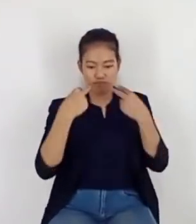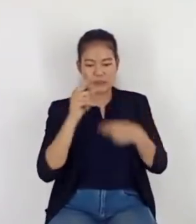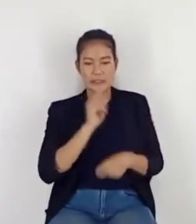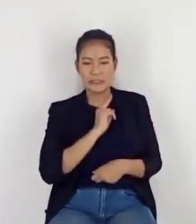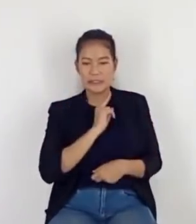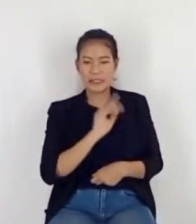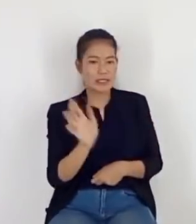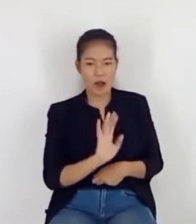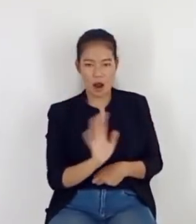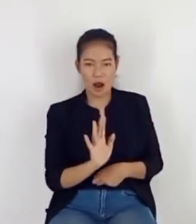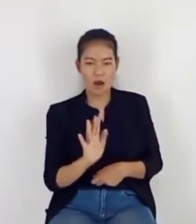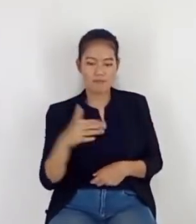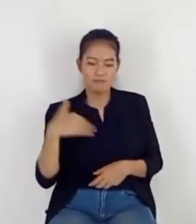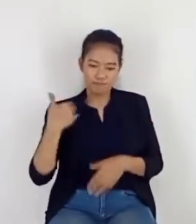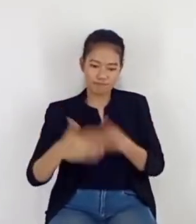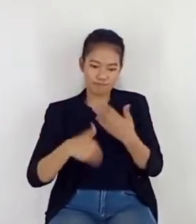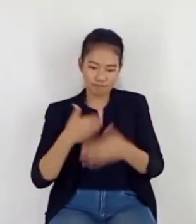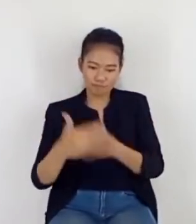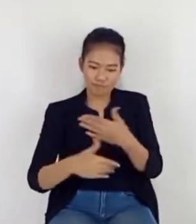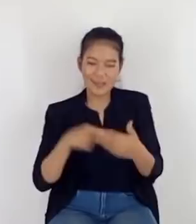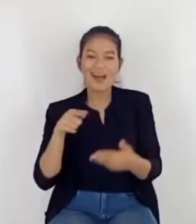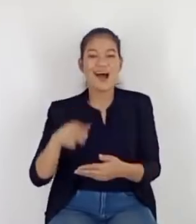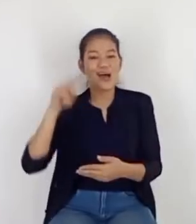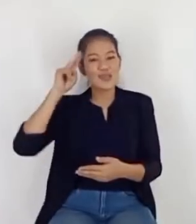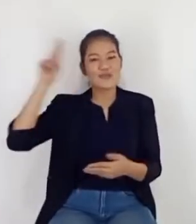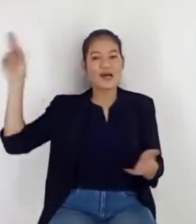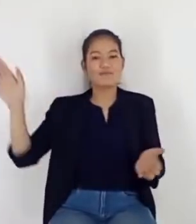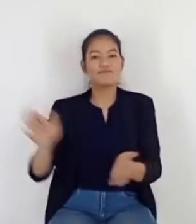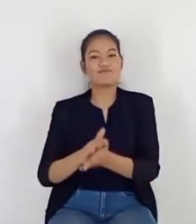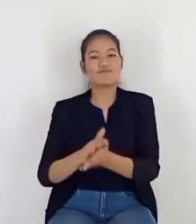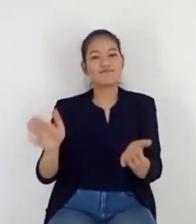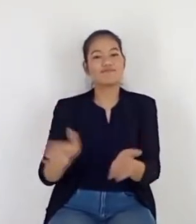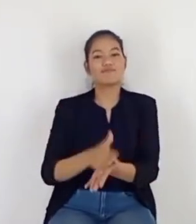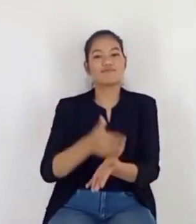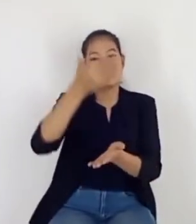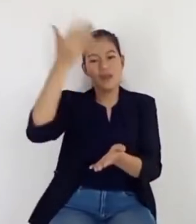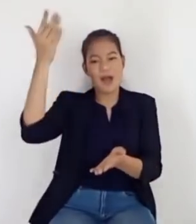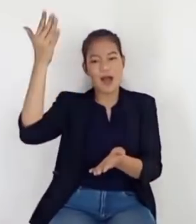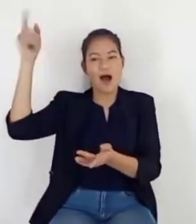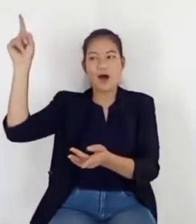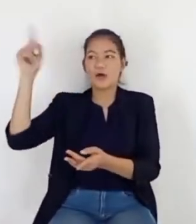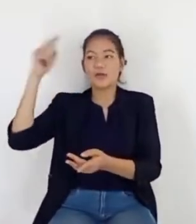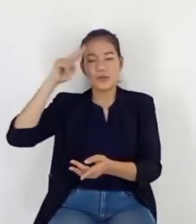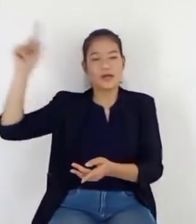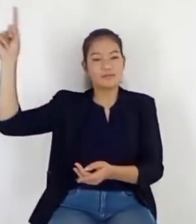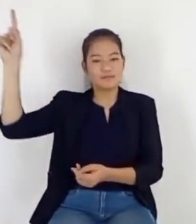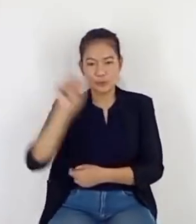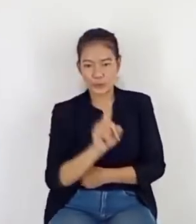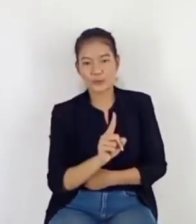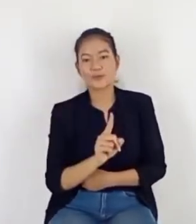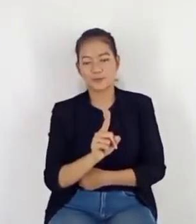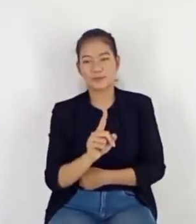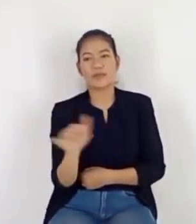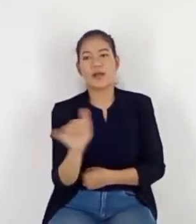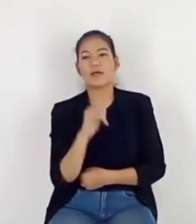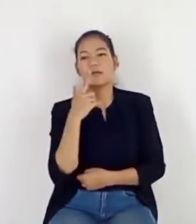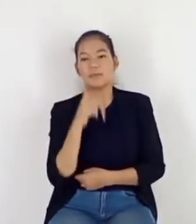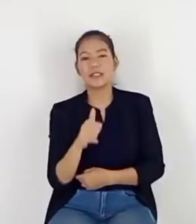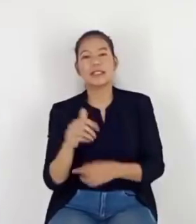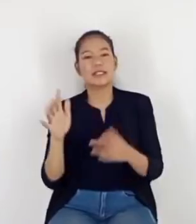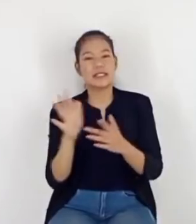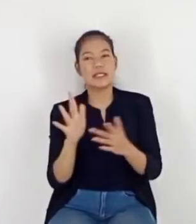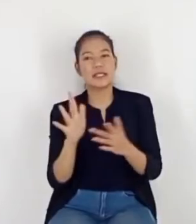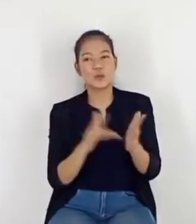Sampai pada waktunya kemuliaan Tuhan turun atas kehidupan kita. Seperti kemuliaan